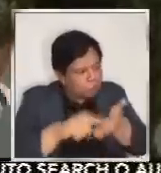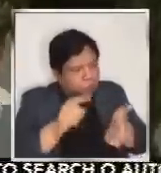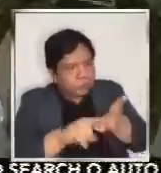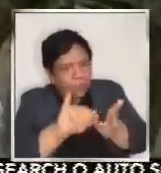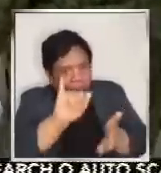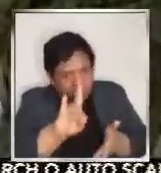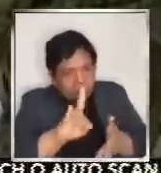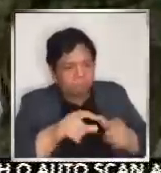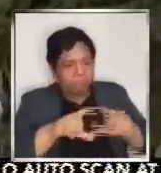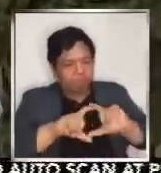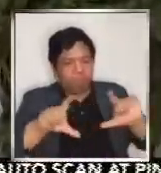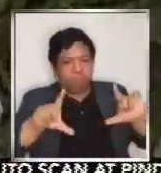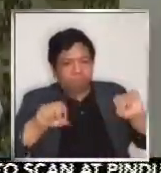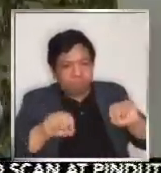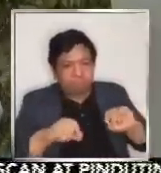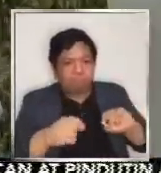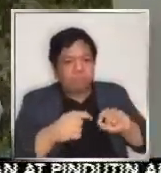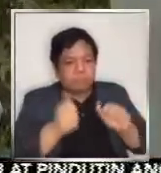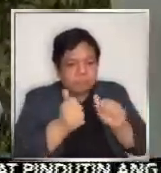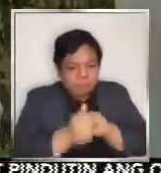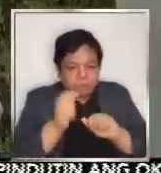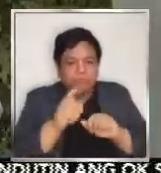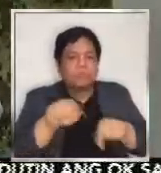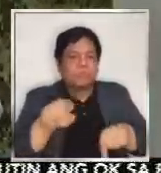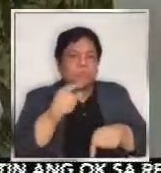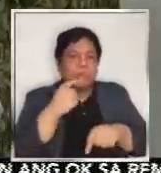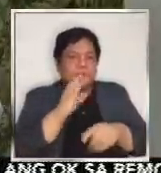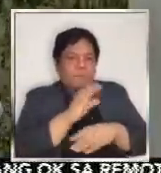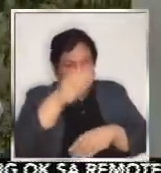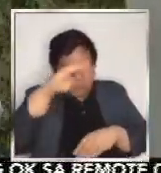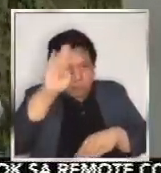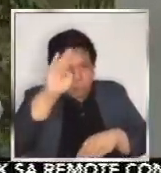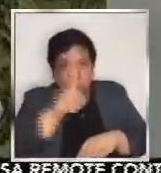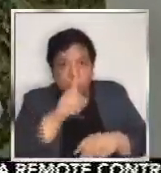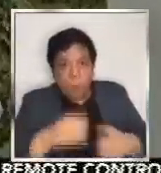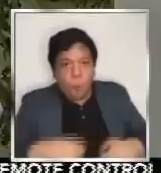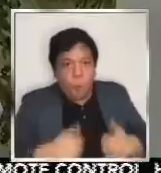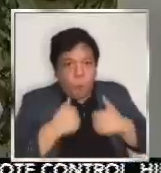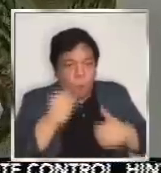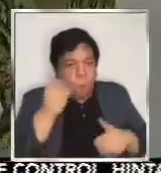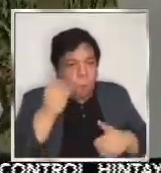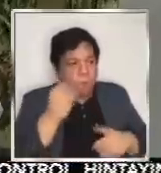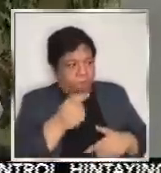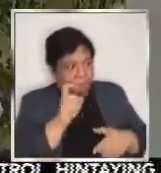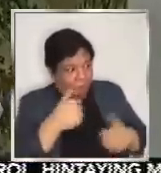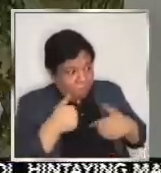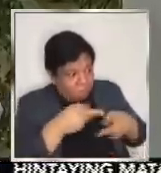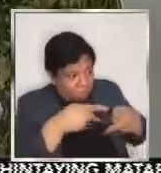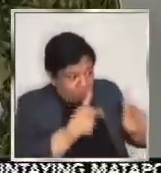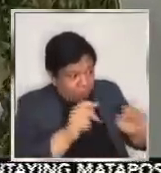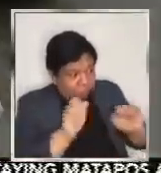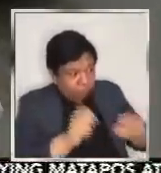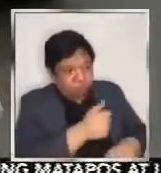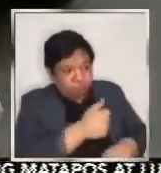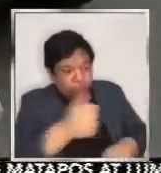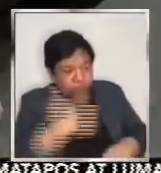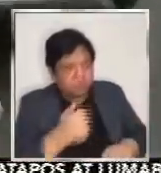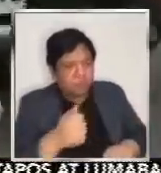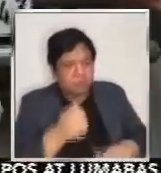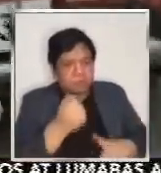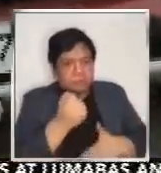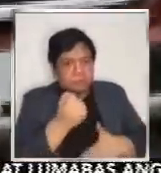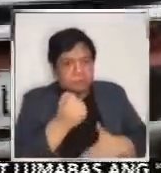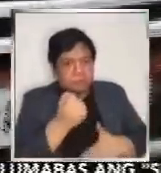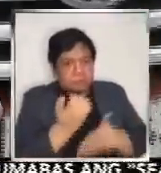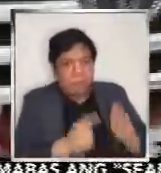kung residente sila ng Cavite. Kailangan din daw ipakita ang kanilang permit to travel. May ilang kasing pilit lumulusot tulad ng sasakyang